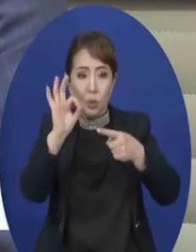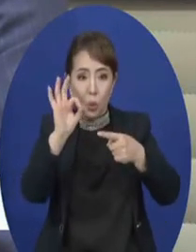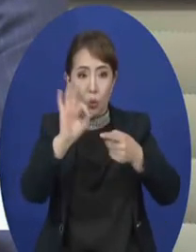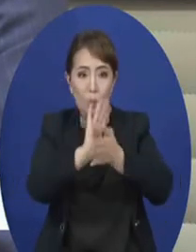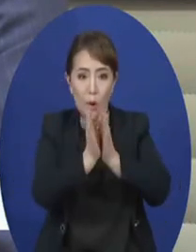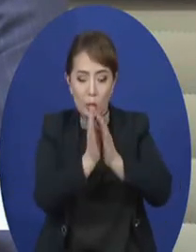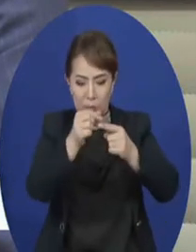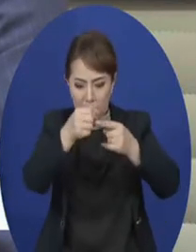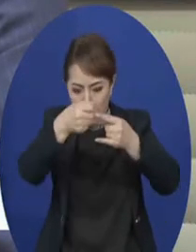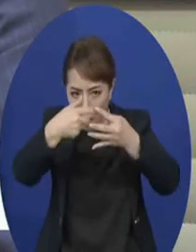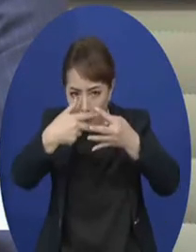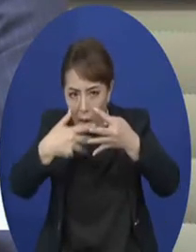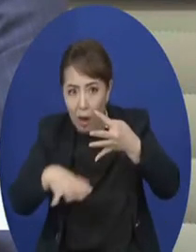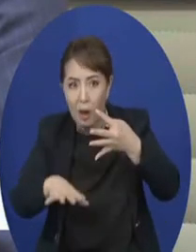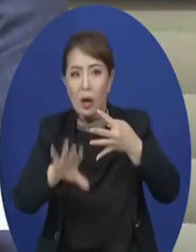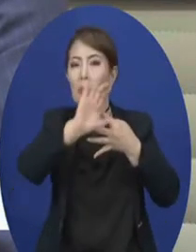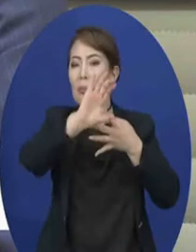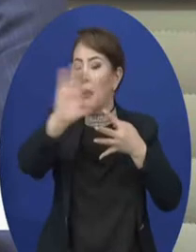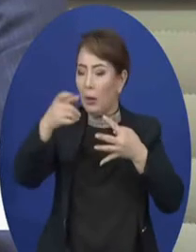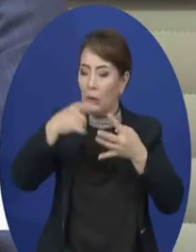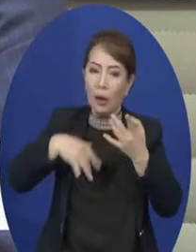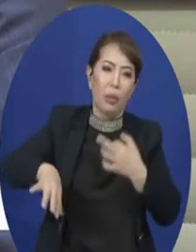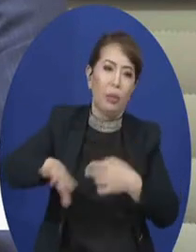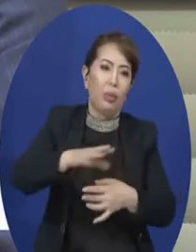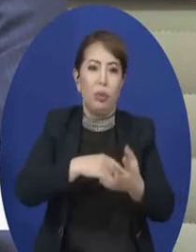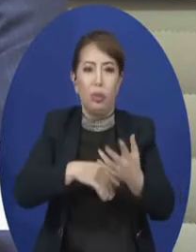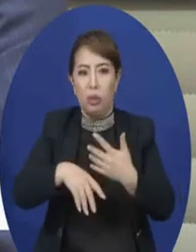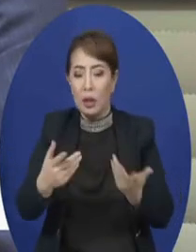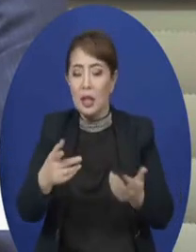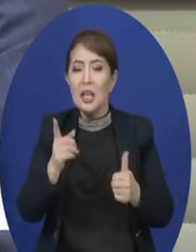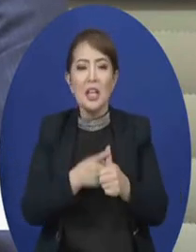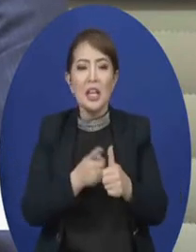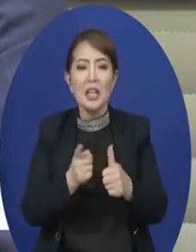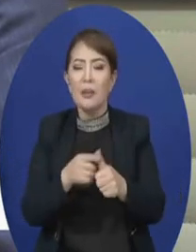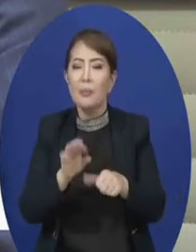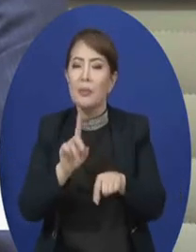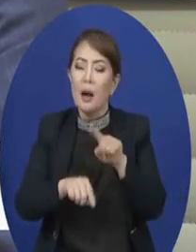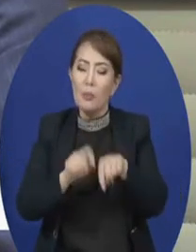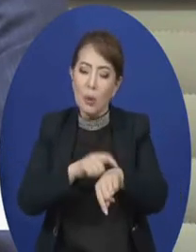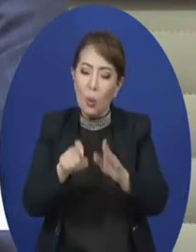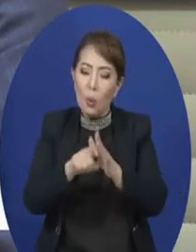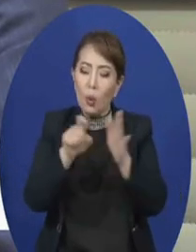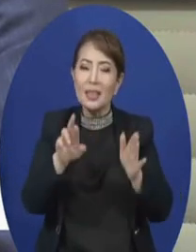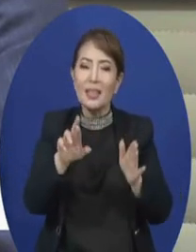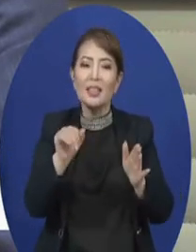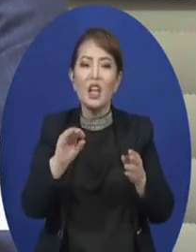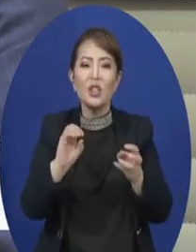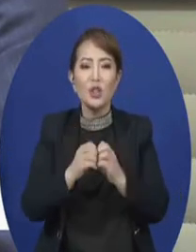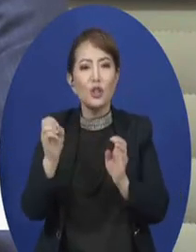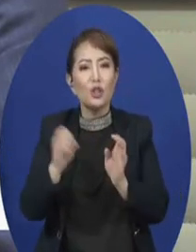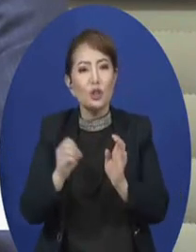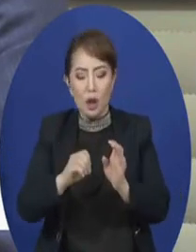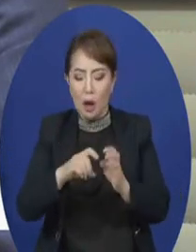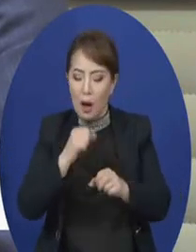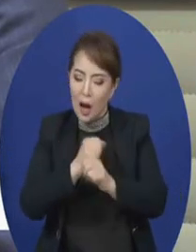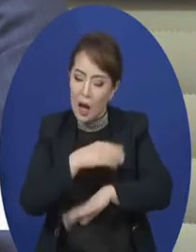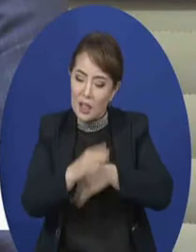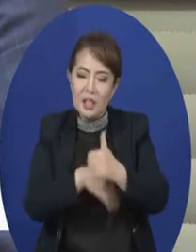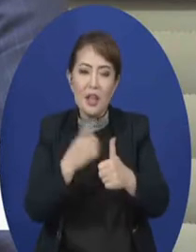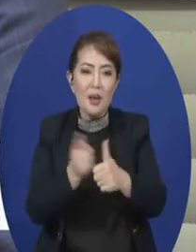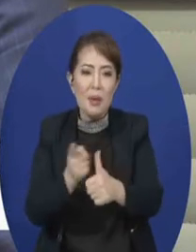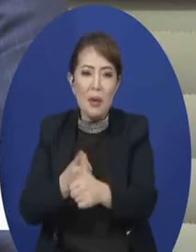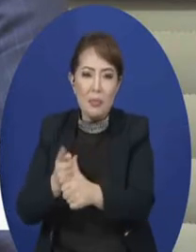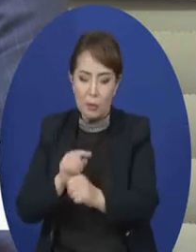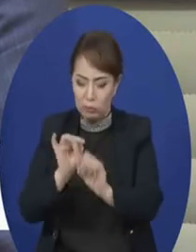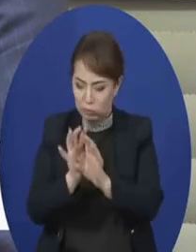байсан ч гэсэн олон албад, олон байгууллага, олон хүний дунд хин нь яг ямар хугацаанд яаж гүйцэтгэж гүйцэтгэлийг хангаж тэр